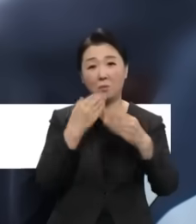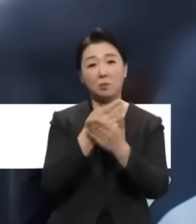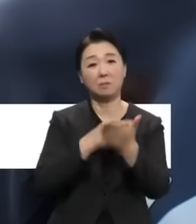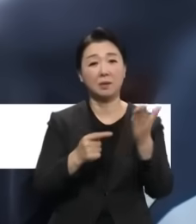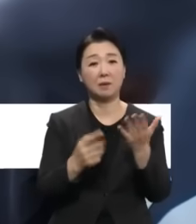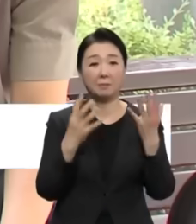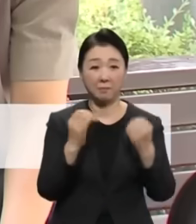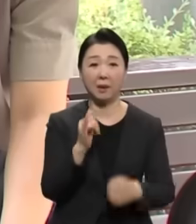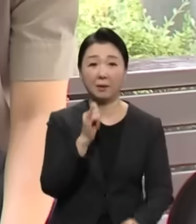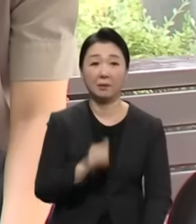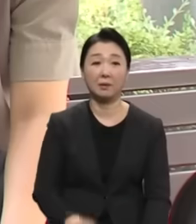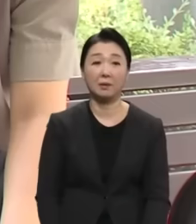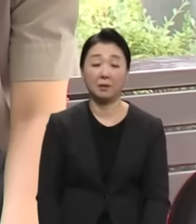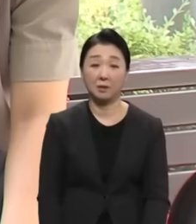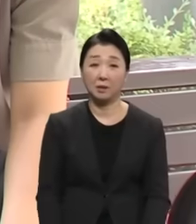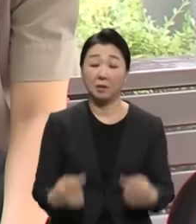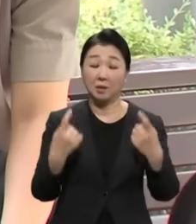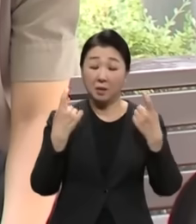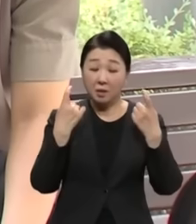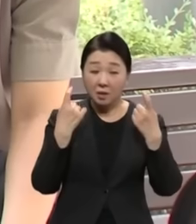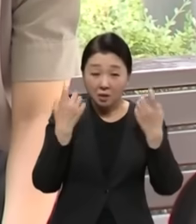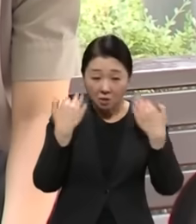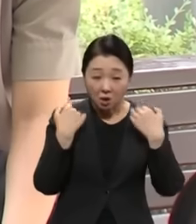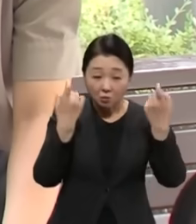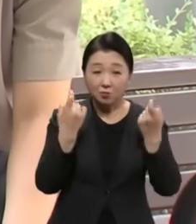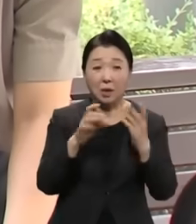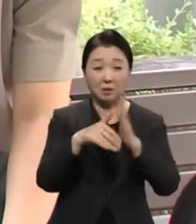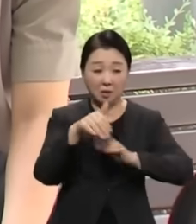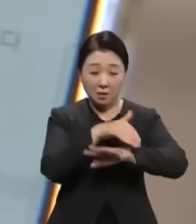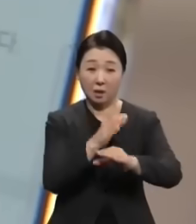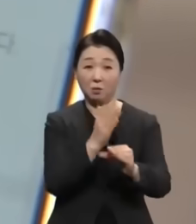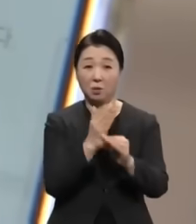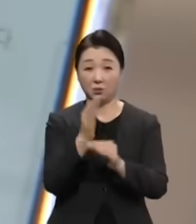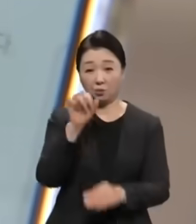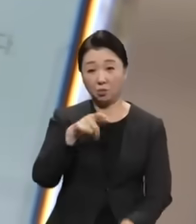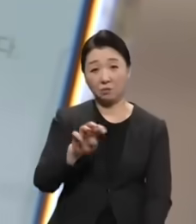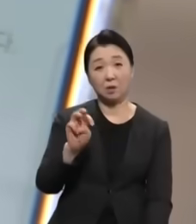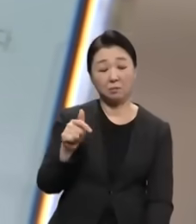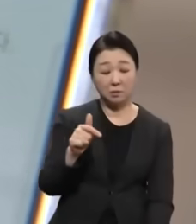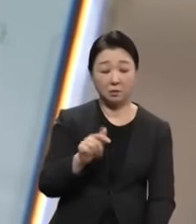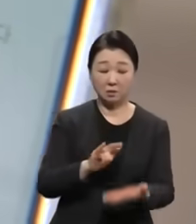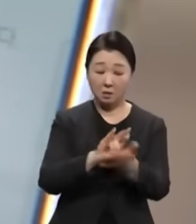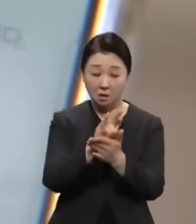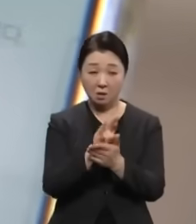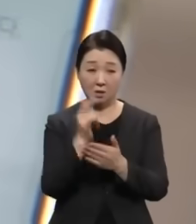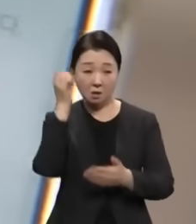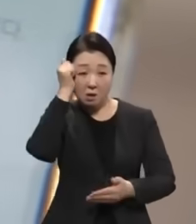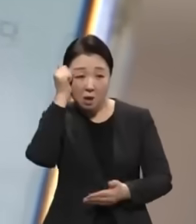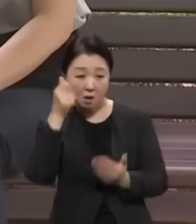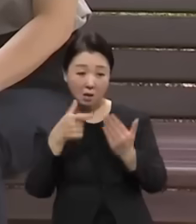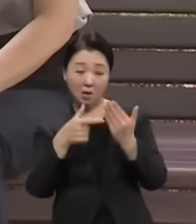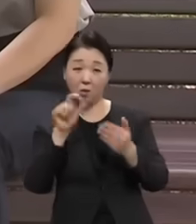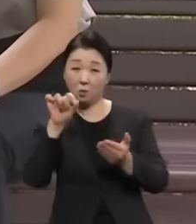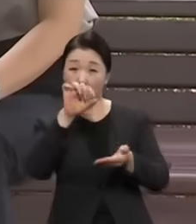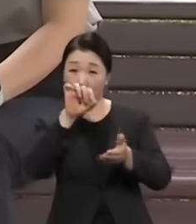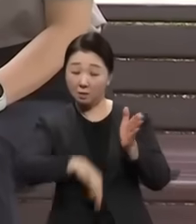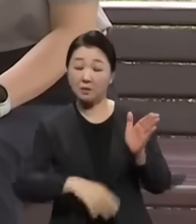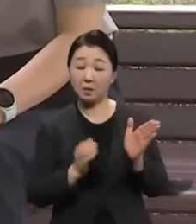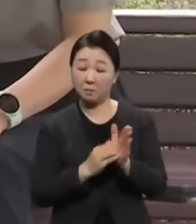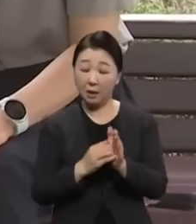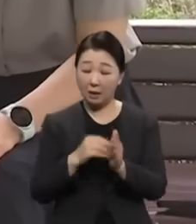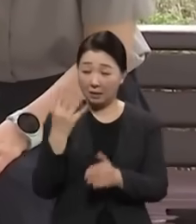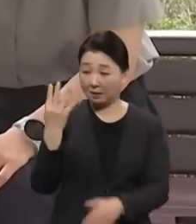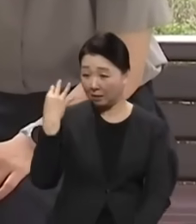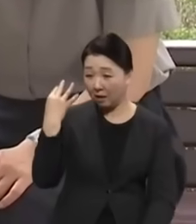있습니다. 여름 휴가를 계획하던 주모 씨는 유메프에서 항공과 숙박권을 결제했지만 여행 가기 나흘 전